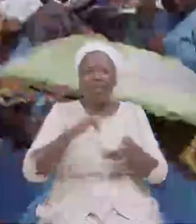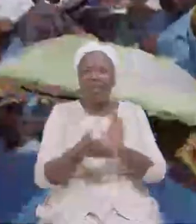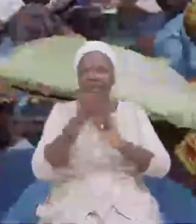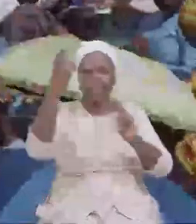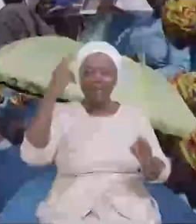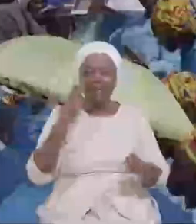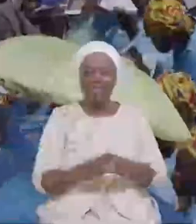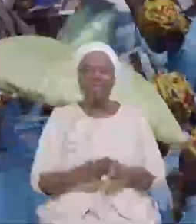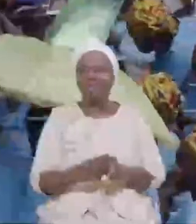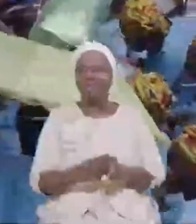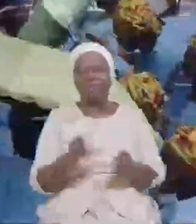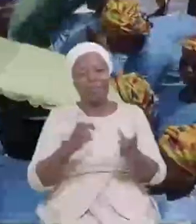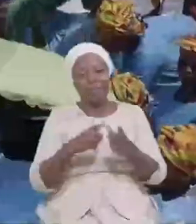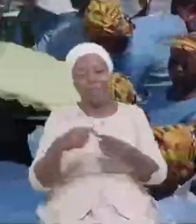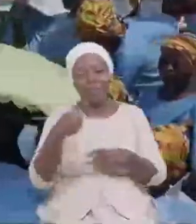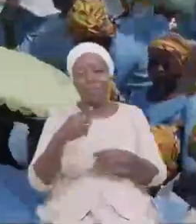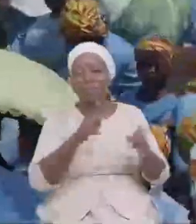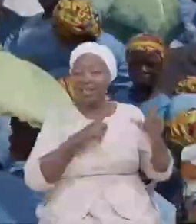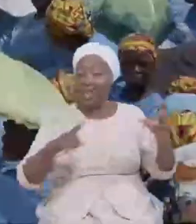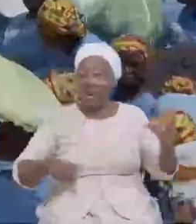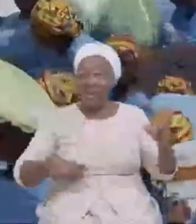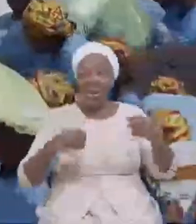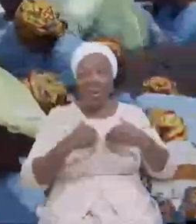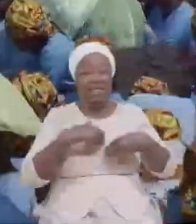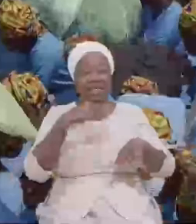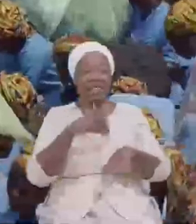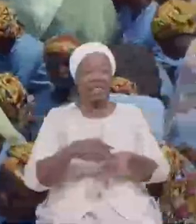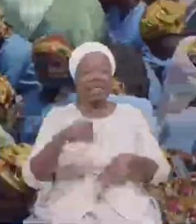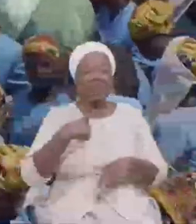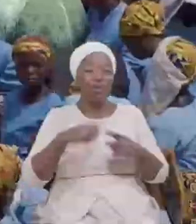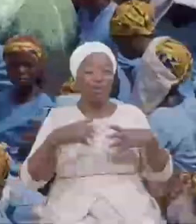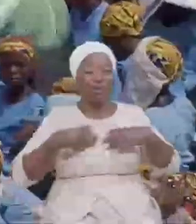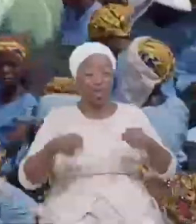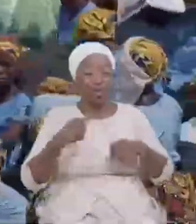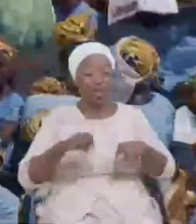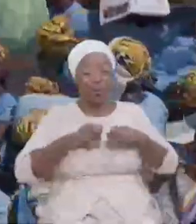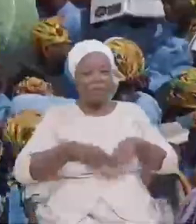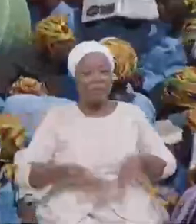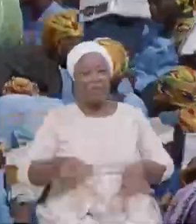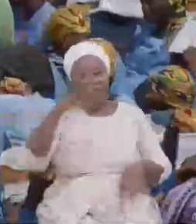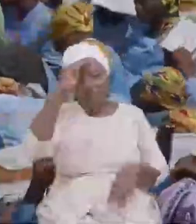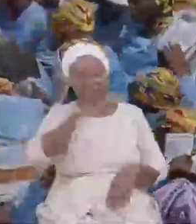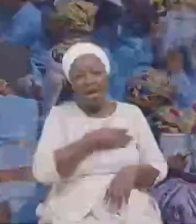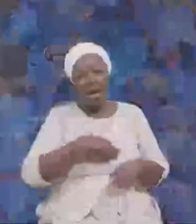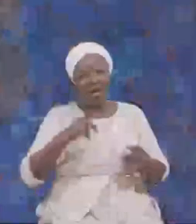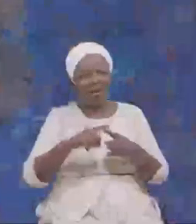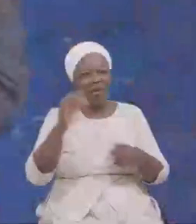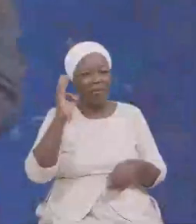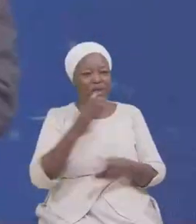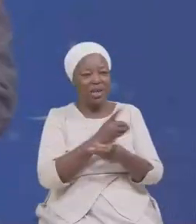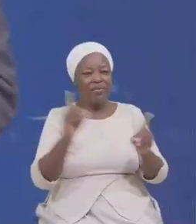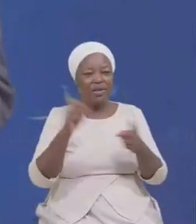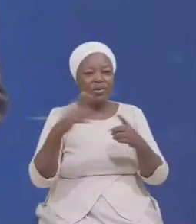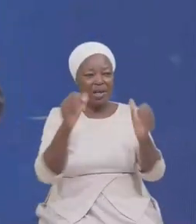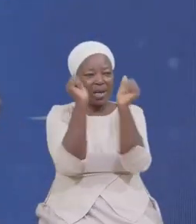Jésus. Aidez. L'Éternel me l'a envoyé pour guérir ceux qui ont le cœur brisé, pour proclamer aux captifs la